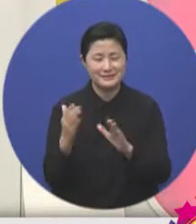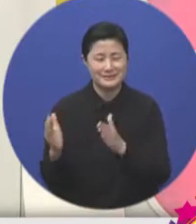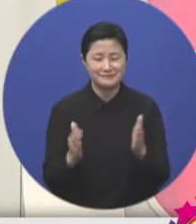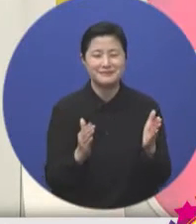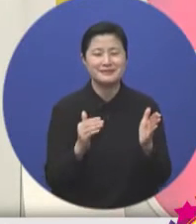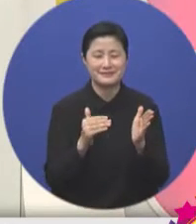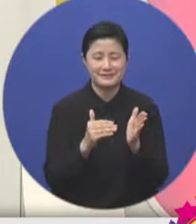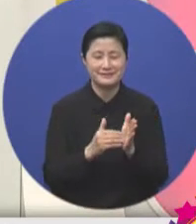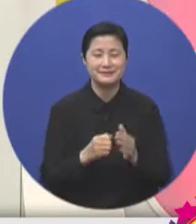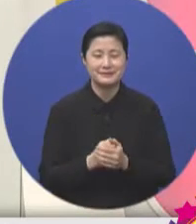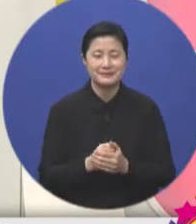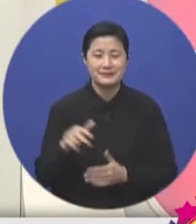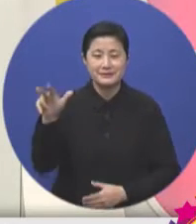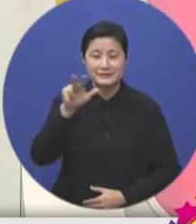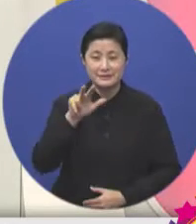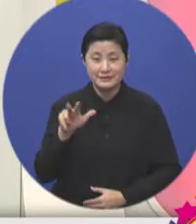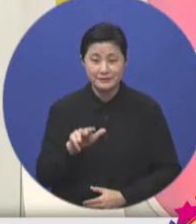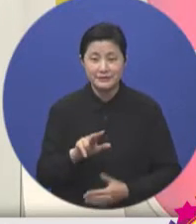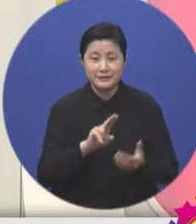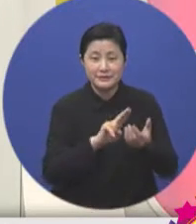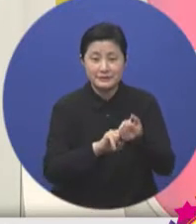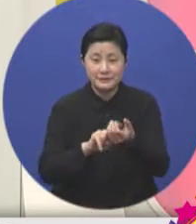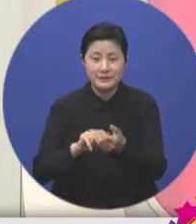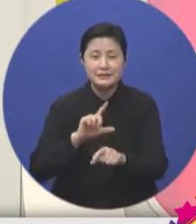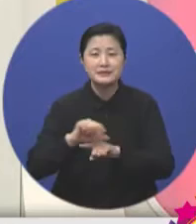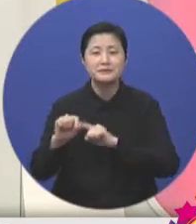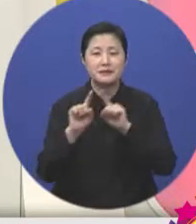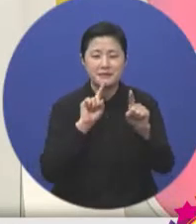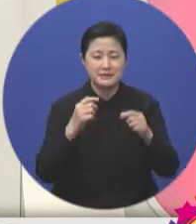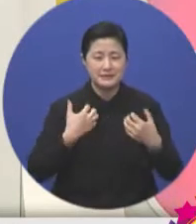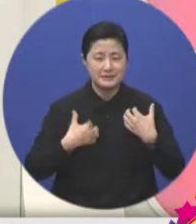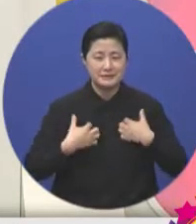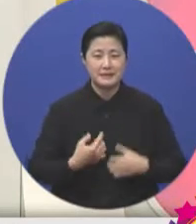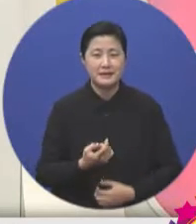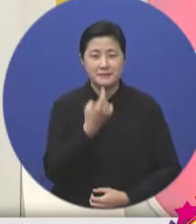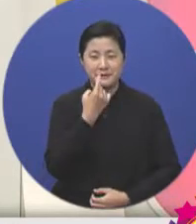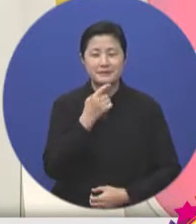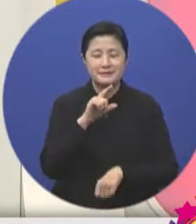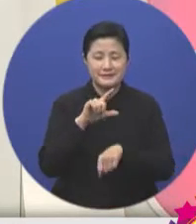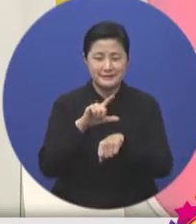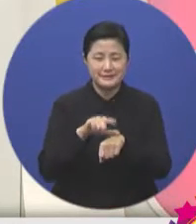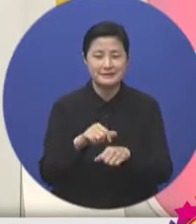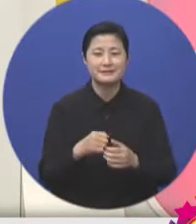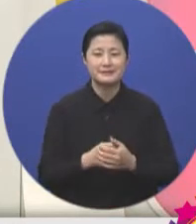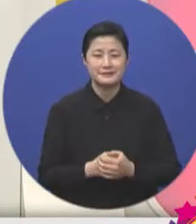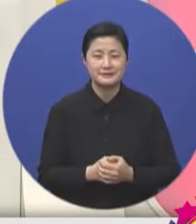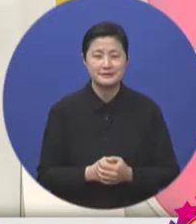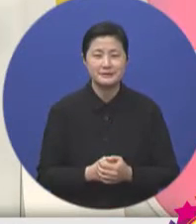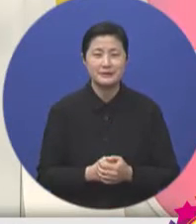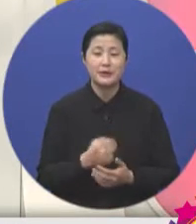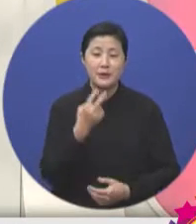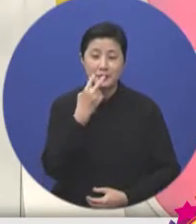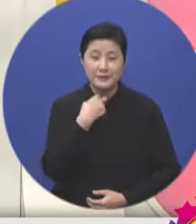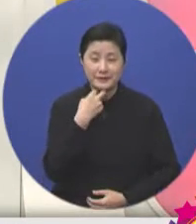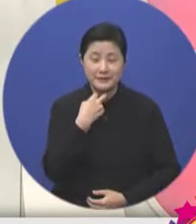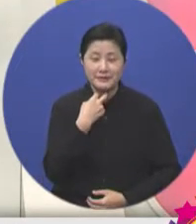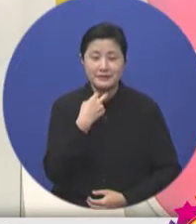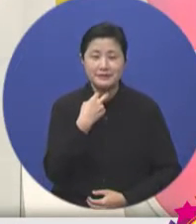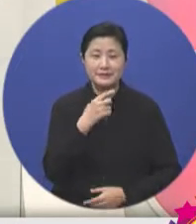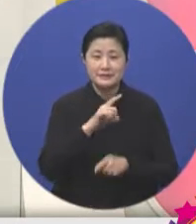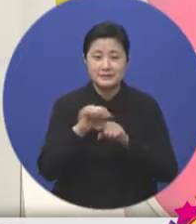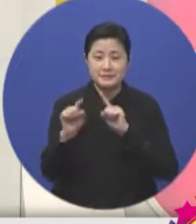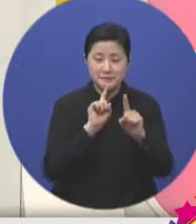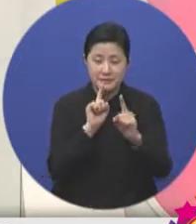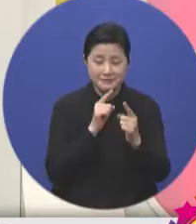준비되어 있습니다. 네네. 전국 팔도에 숨겨진 사투리를 재미있는 퀴즈로 알아보는 시간입니다. 꼭 먹고